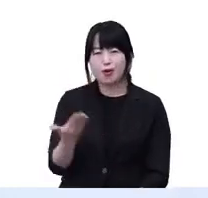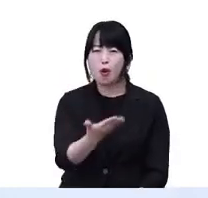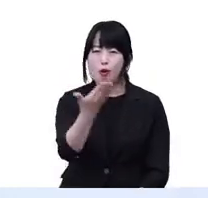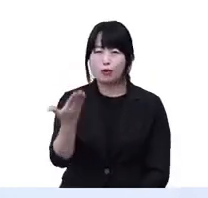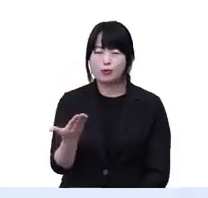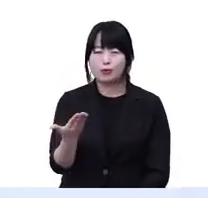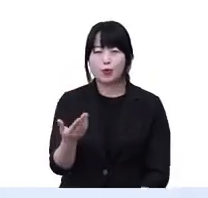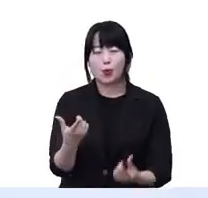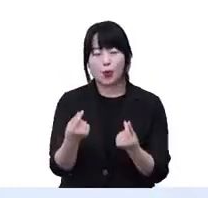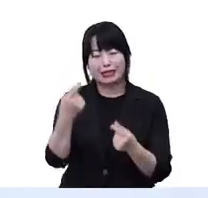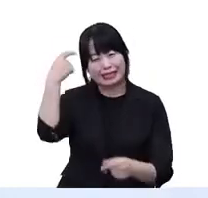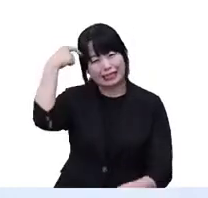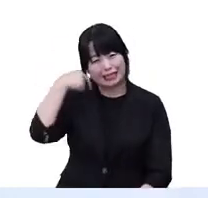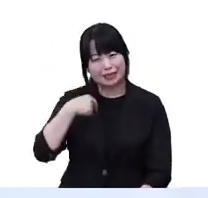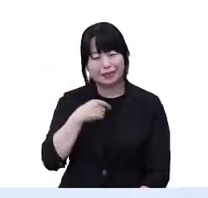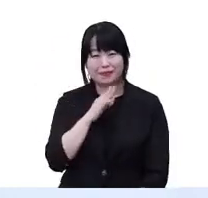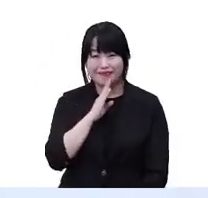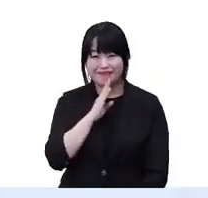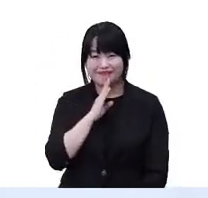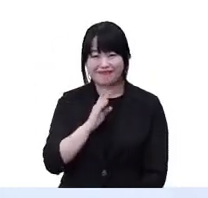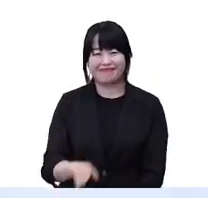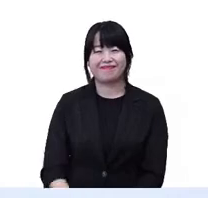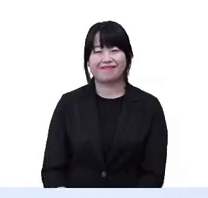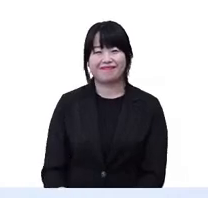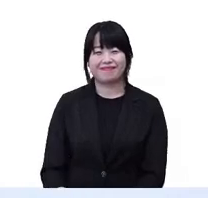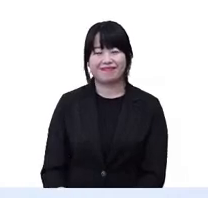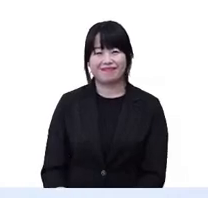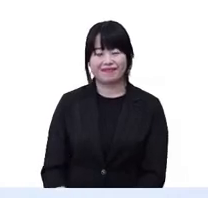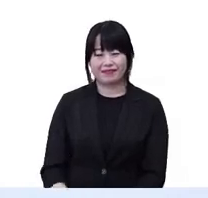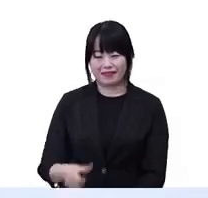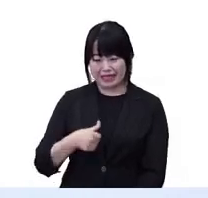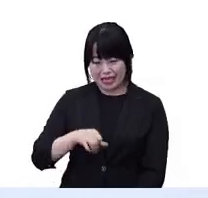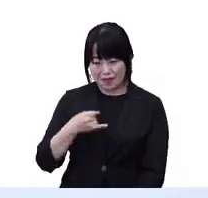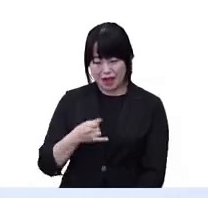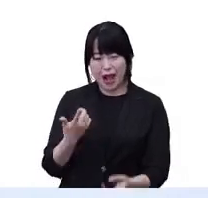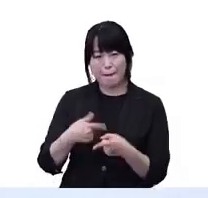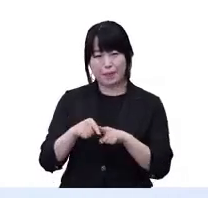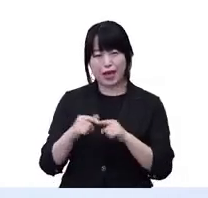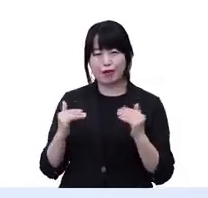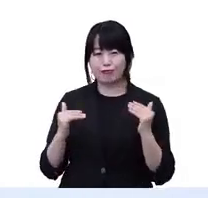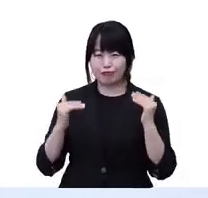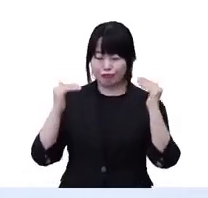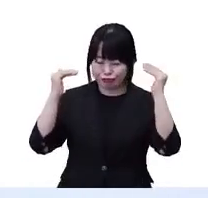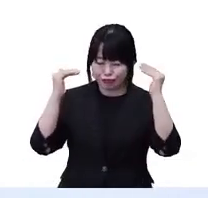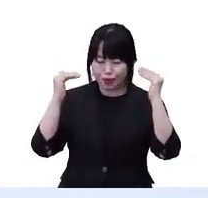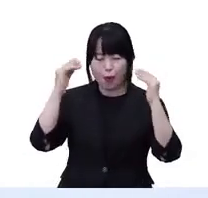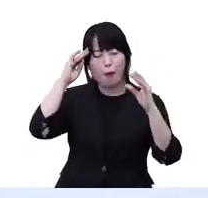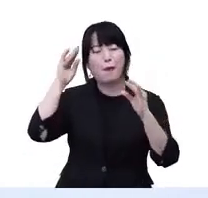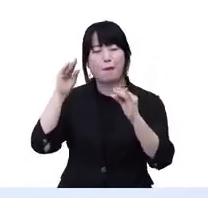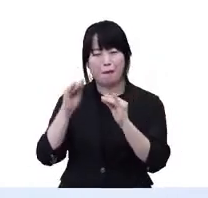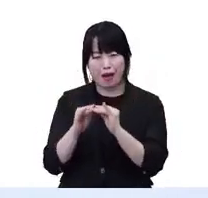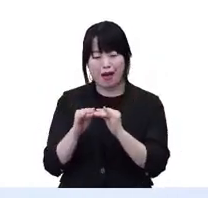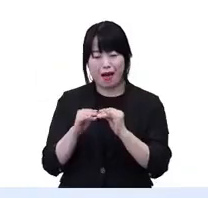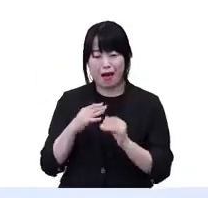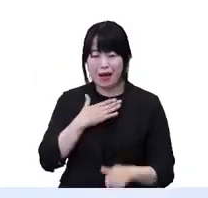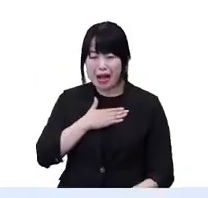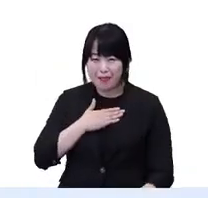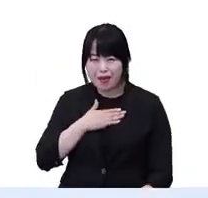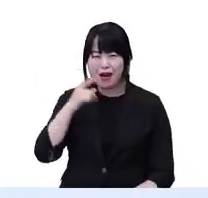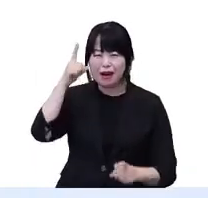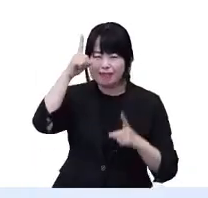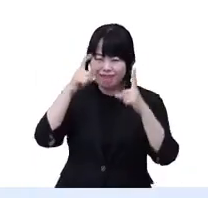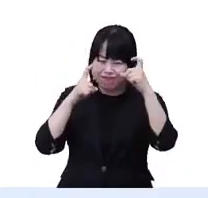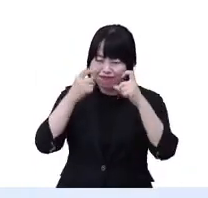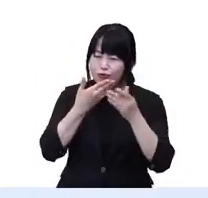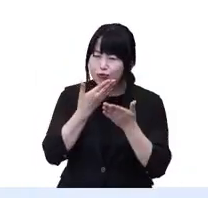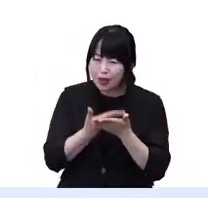바가 많은 것 같습니다. 아이와 함께 성장하는 과정임에 공감합니다. 또 비언어적 의사소통의 중요성